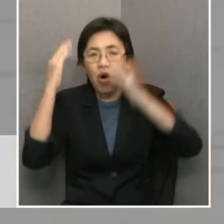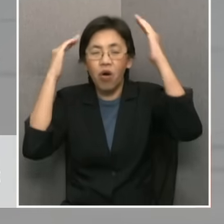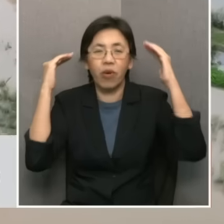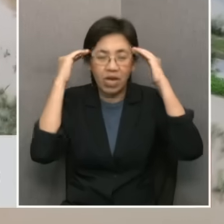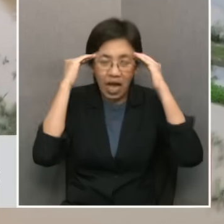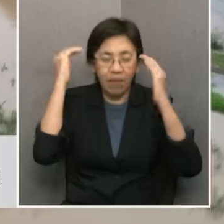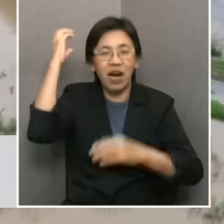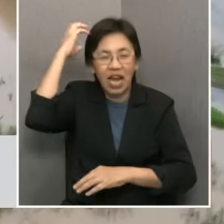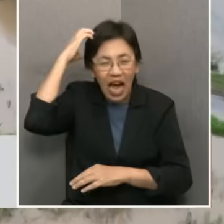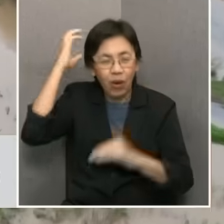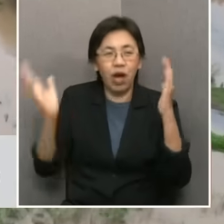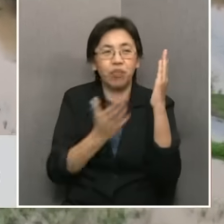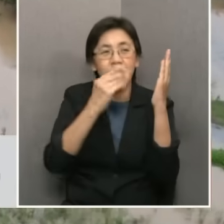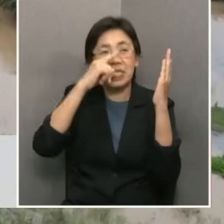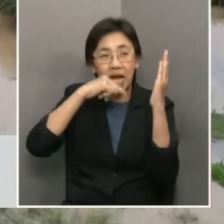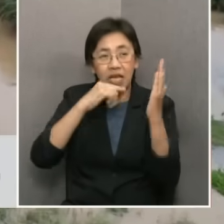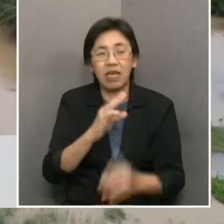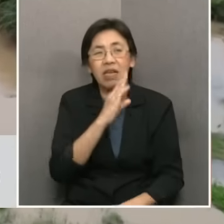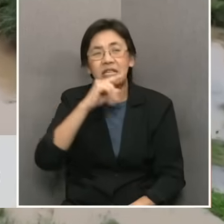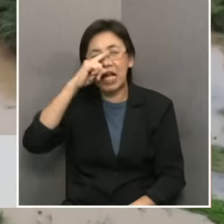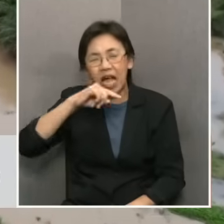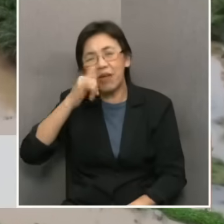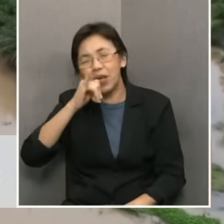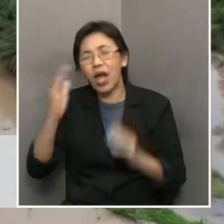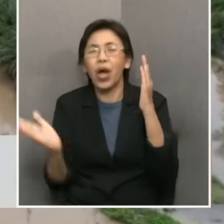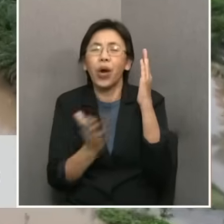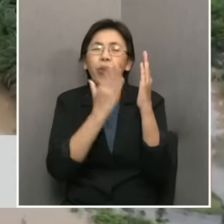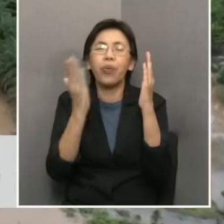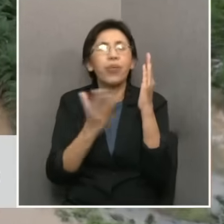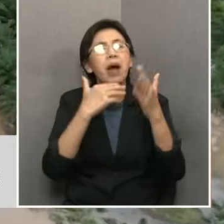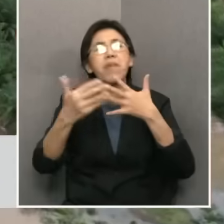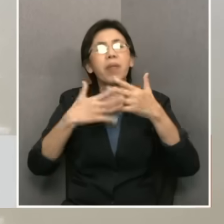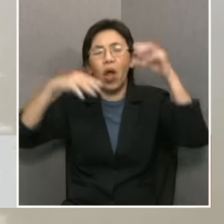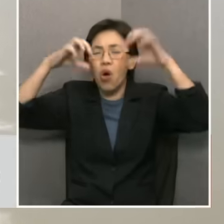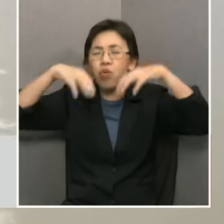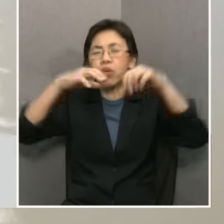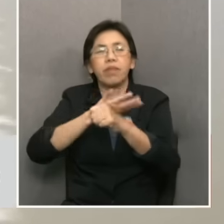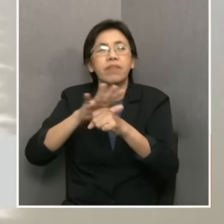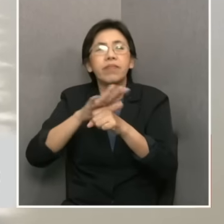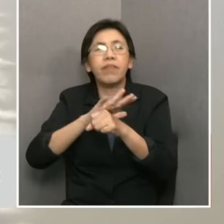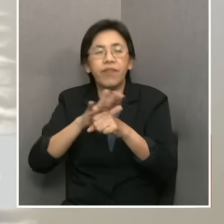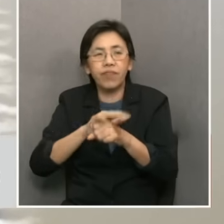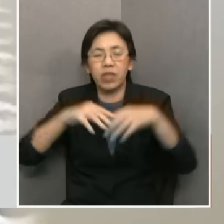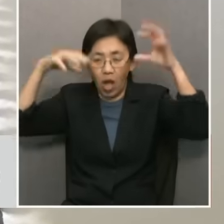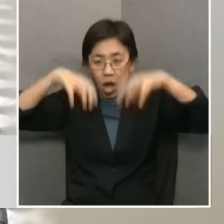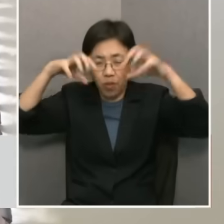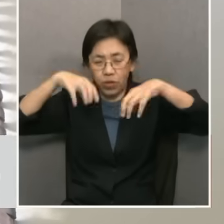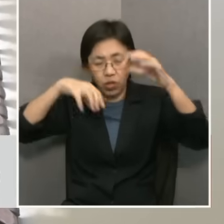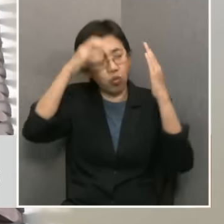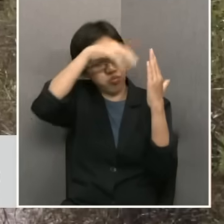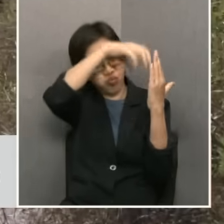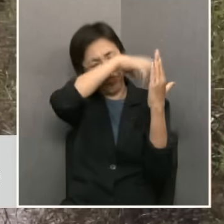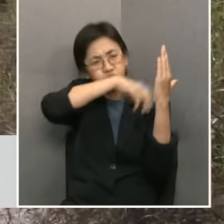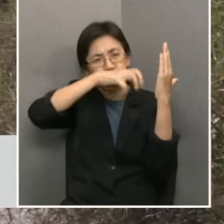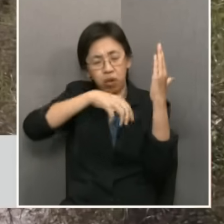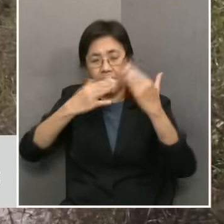ไทยบ้างนะ ครับ แต่พอมาถึงไทยก็อาจจะอ่อนกำลังลงเร็วก็ไม่เป็นไรนะพอมาแล้วมันทำให้เกิดฝนตกในวงกว้างม ัน จะทำให้อ่างเก็บ